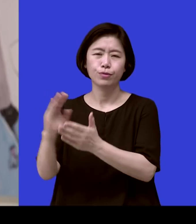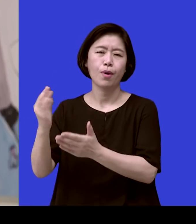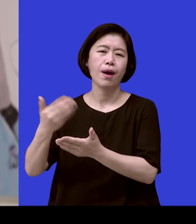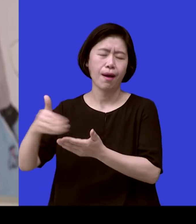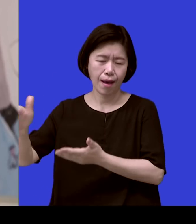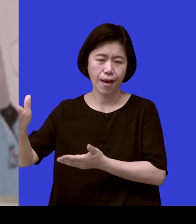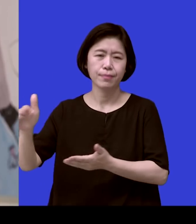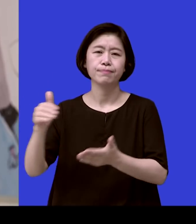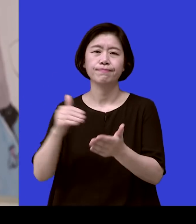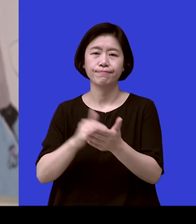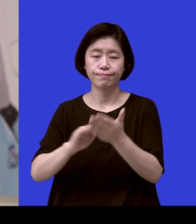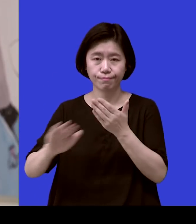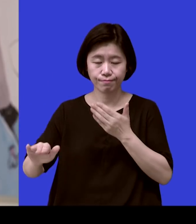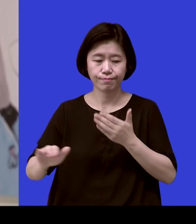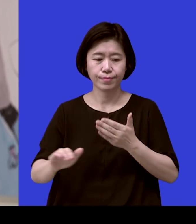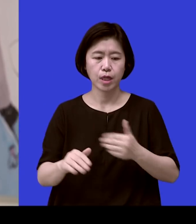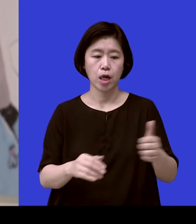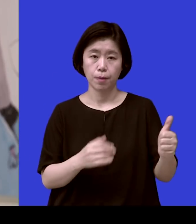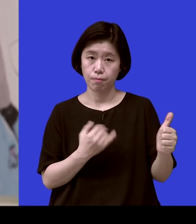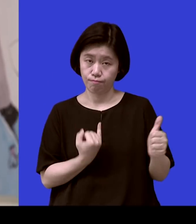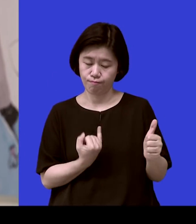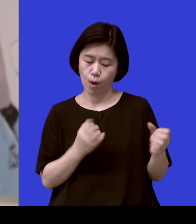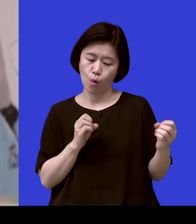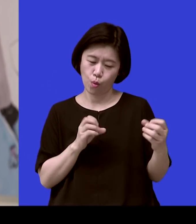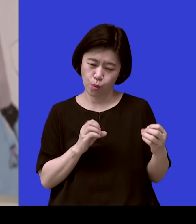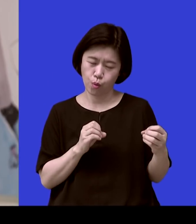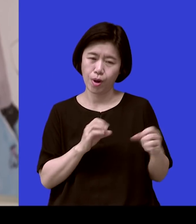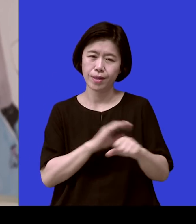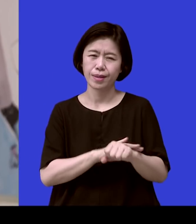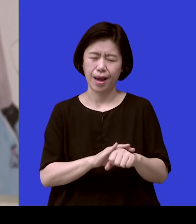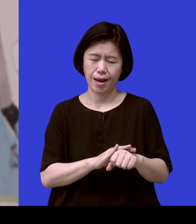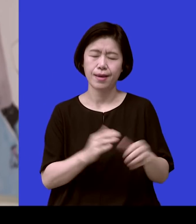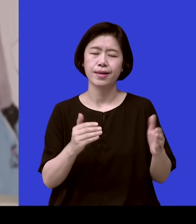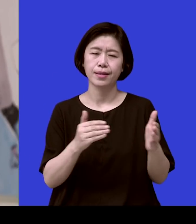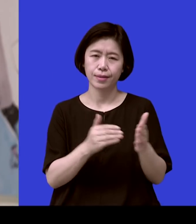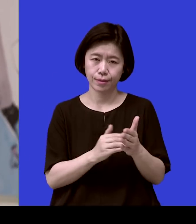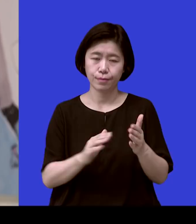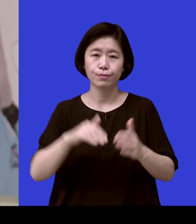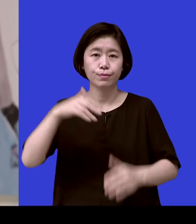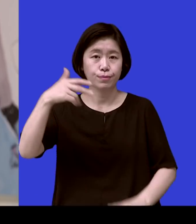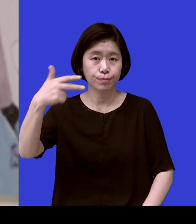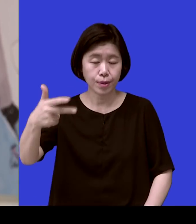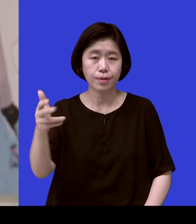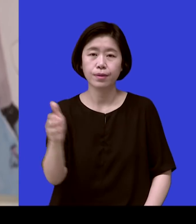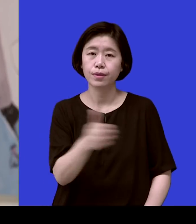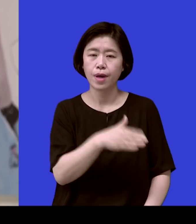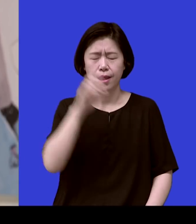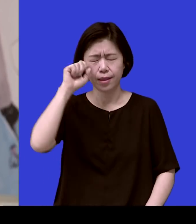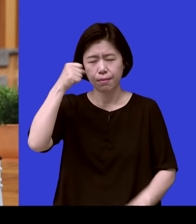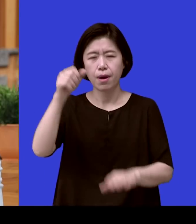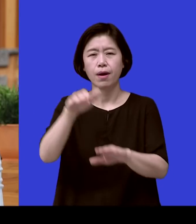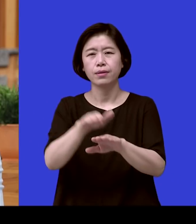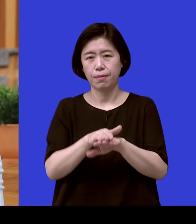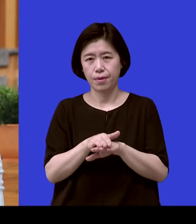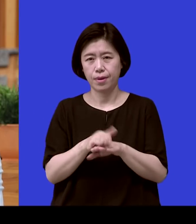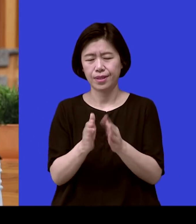둘이서 이야기하고 그 다음 주부터 교회에 특별 새벽 기도를 시작하게 되었어요.